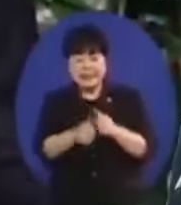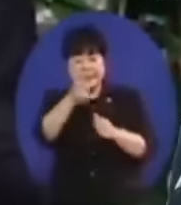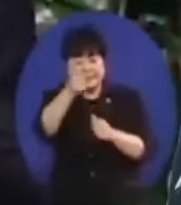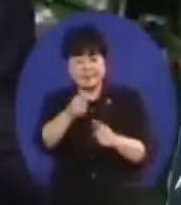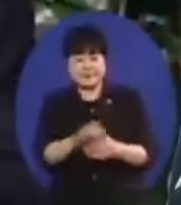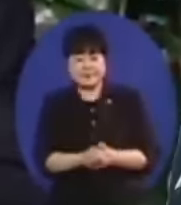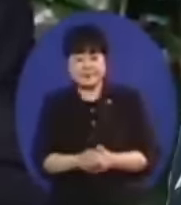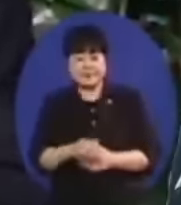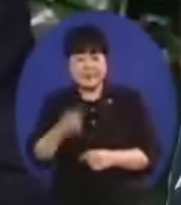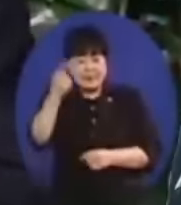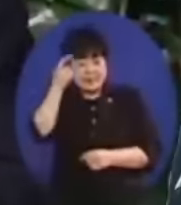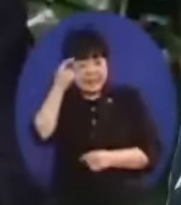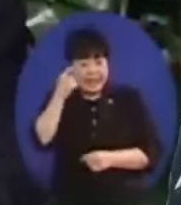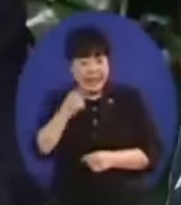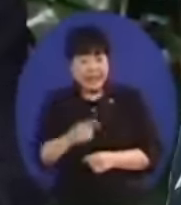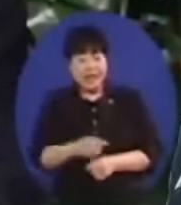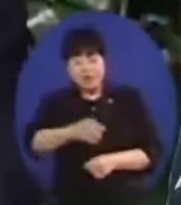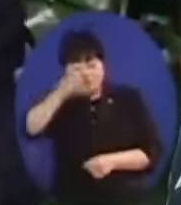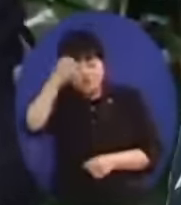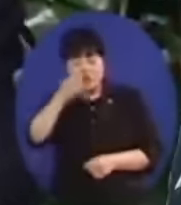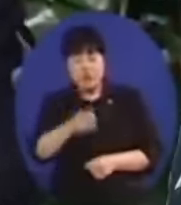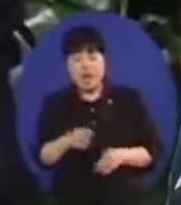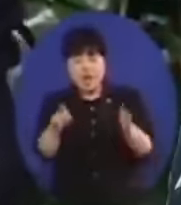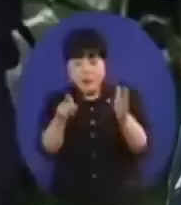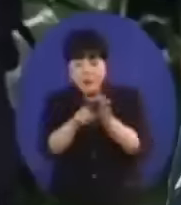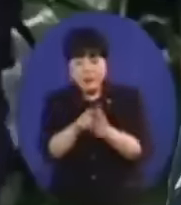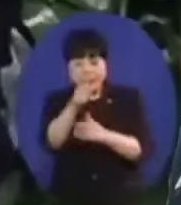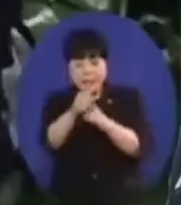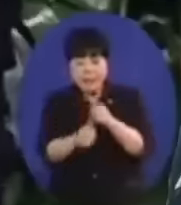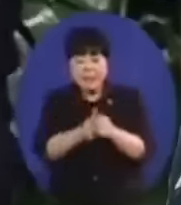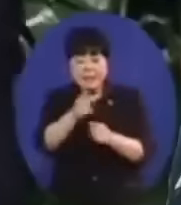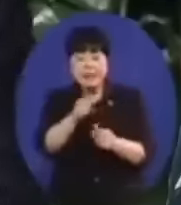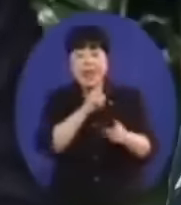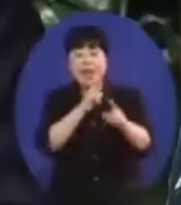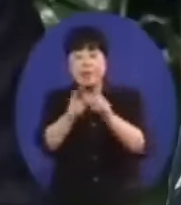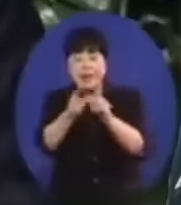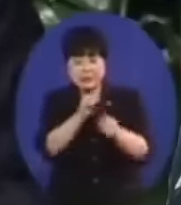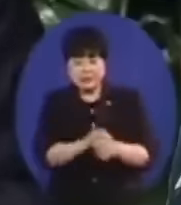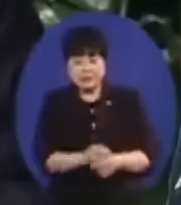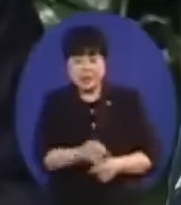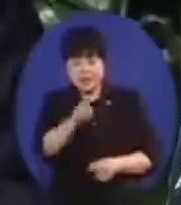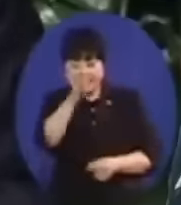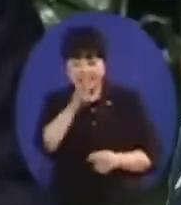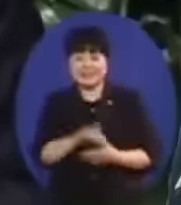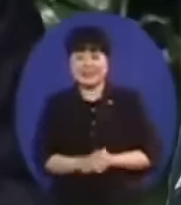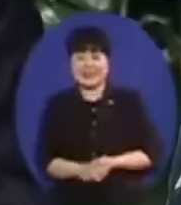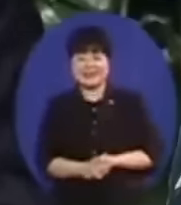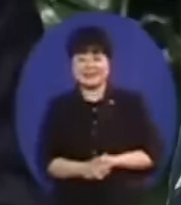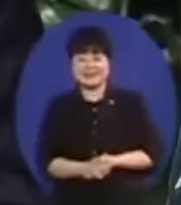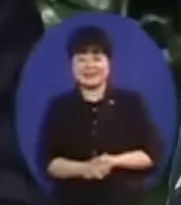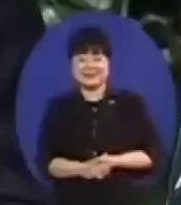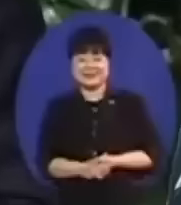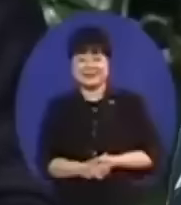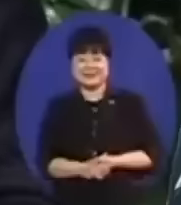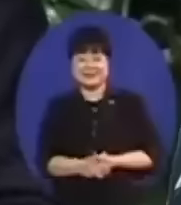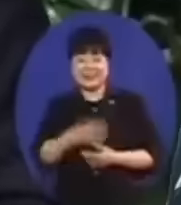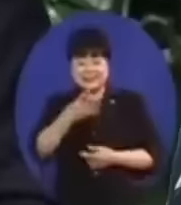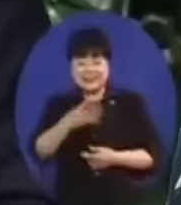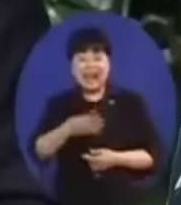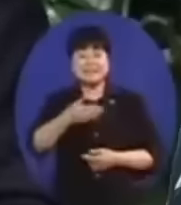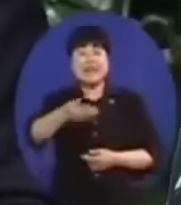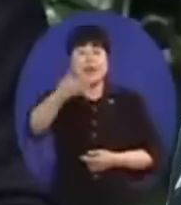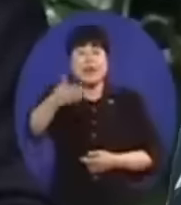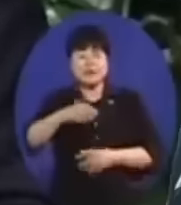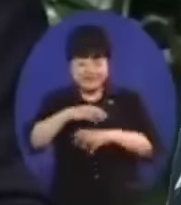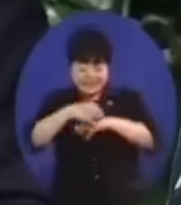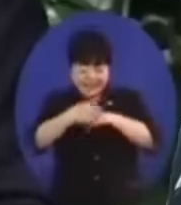하나님의 생각과 하나님의 꿈과 하나님의 믿음과 하나님의 말씀에 있는 것입니다. 이 4차원의